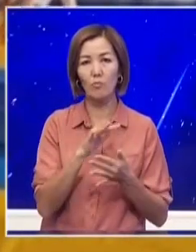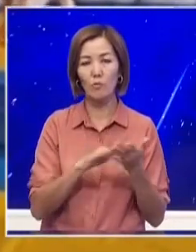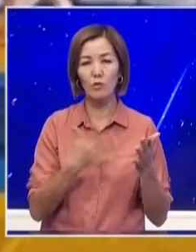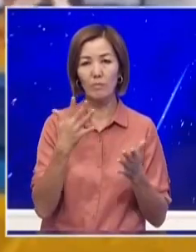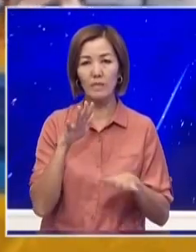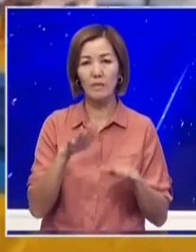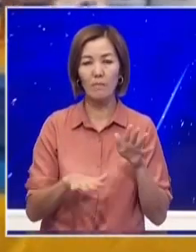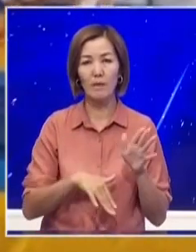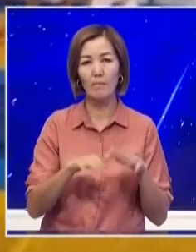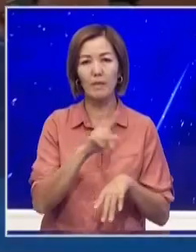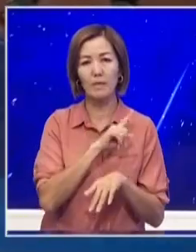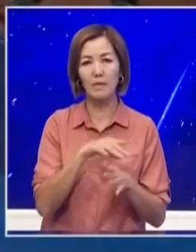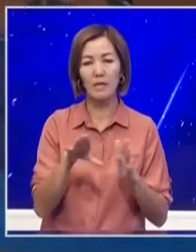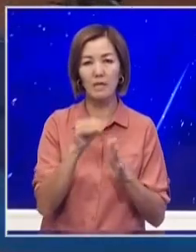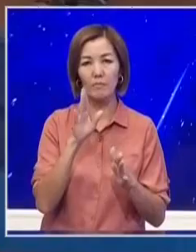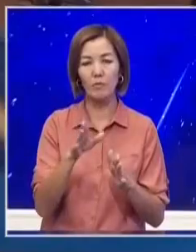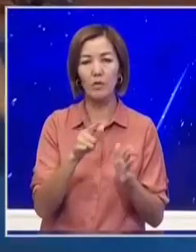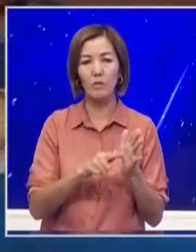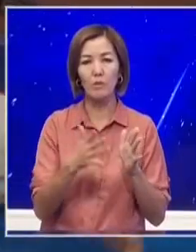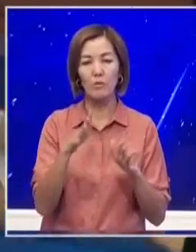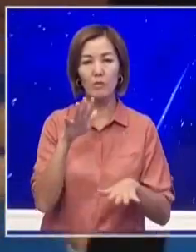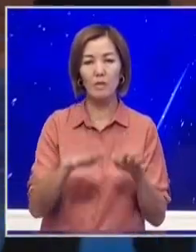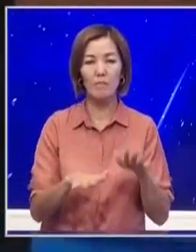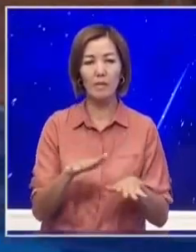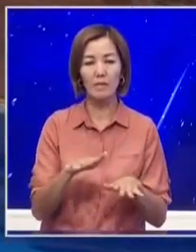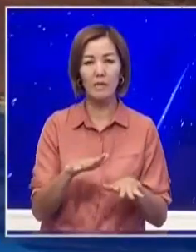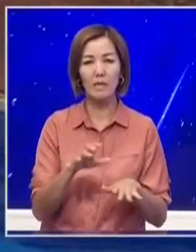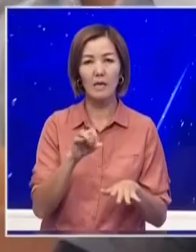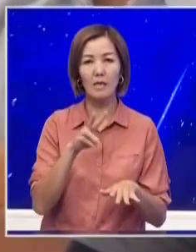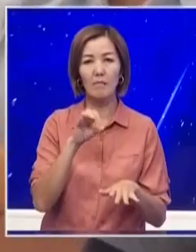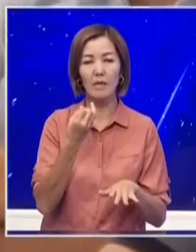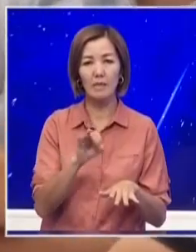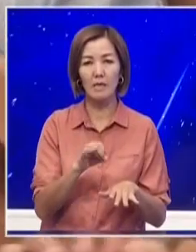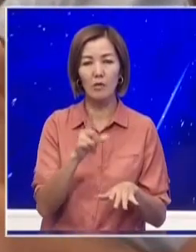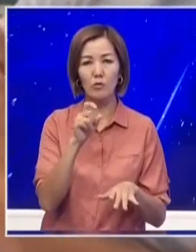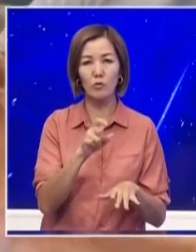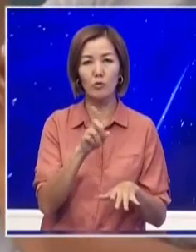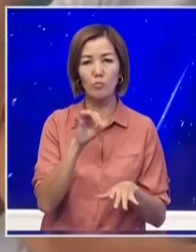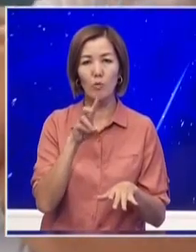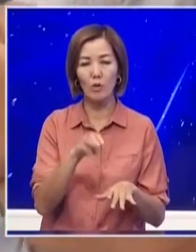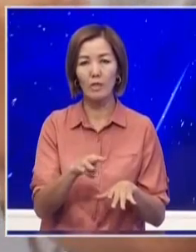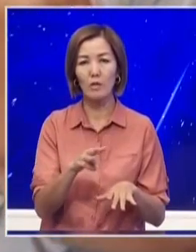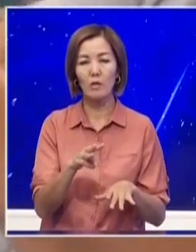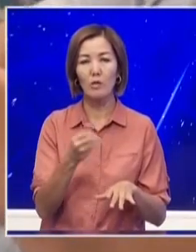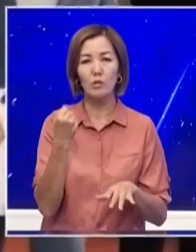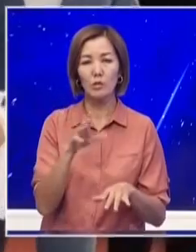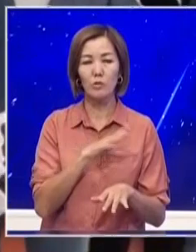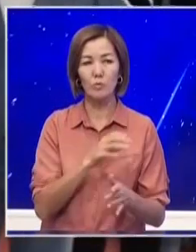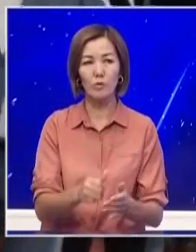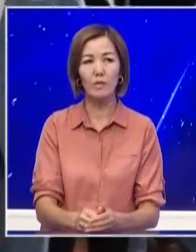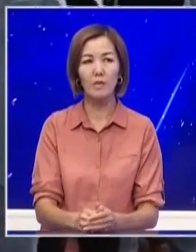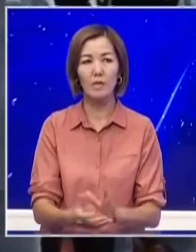салмақ дәрежесі бойынша күш сынасты. 74 келі салмақ дәрежесінде Арман Тайбағаров, 100 келіде Болат Қожахметов жеңіс тұғырынан